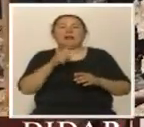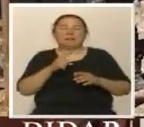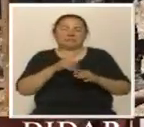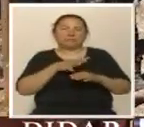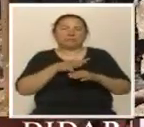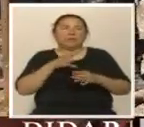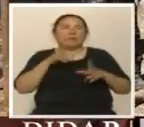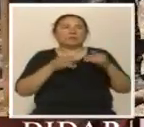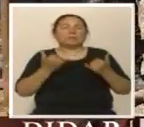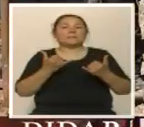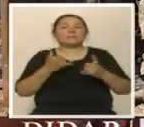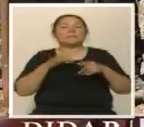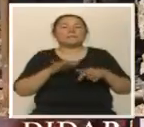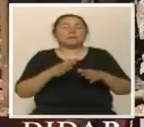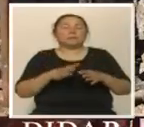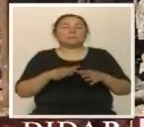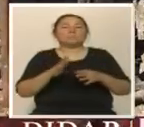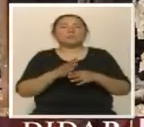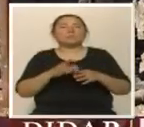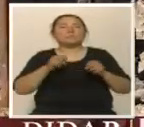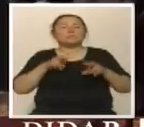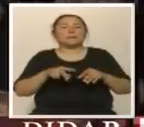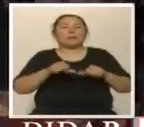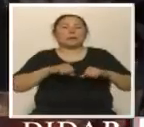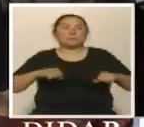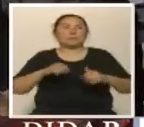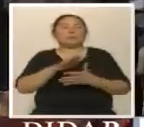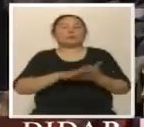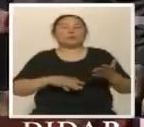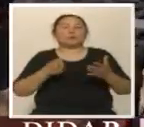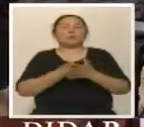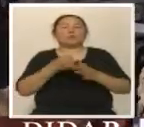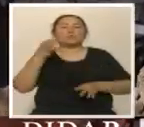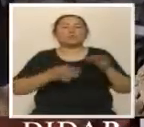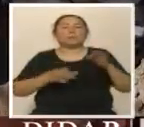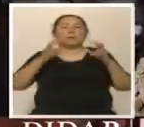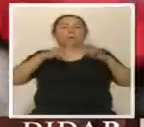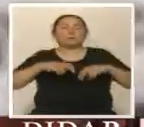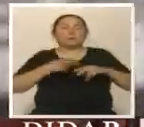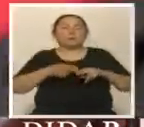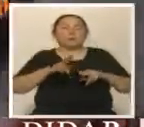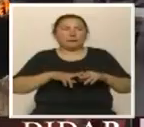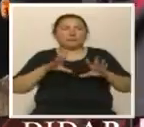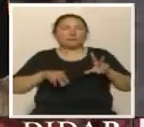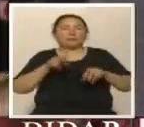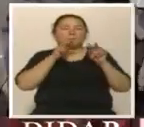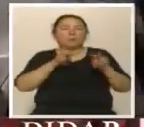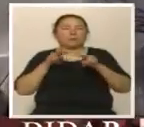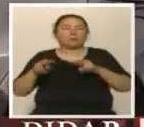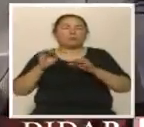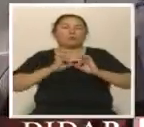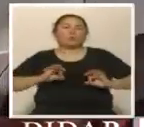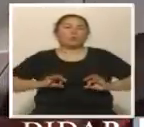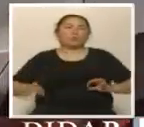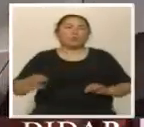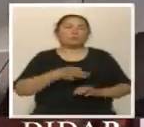сейчас по данному делу создано межведомственная оперативно-следственная группа продолжается досудебное расследование данный вопрос находится на контроле прокуратуры